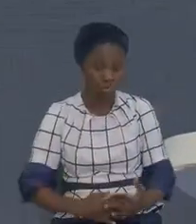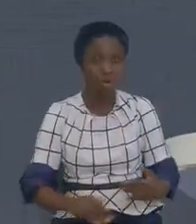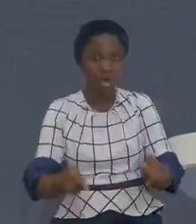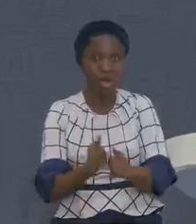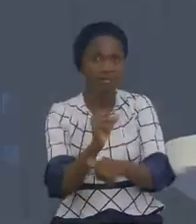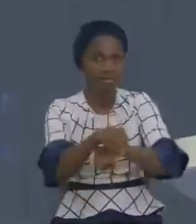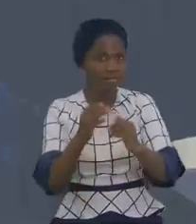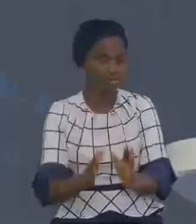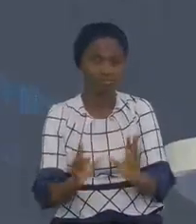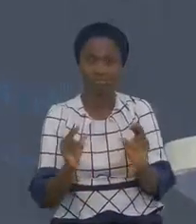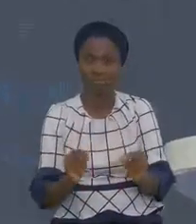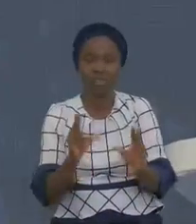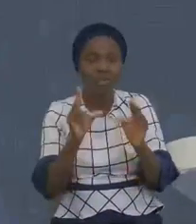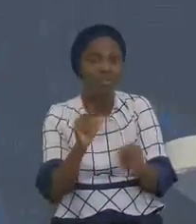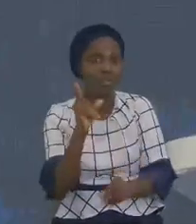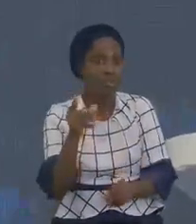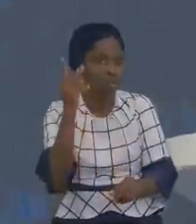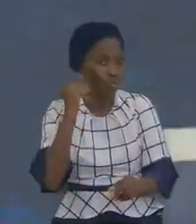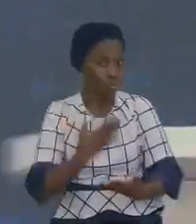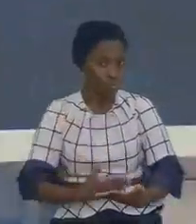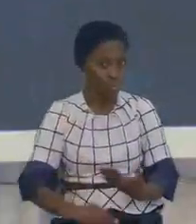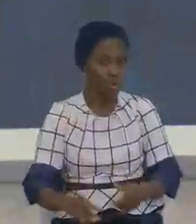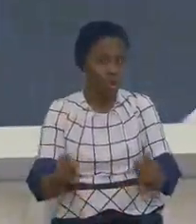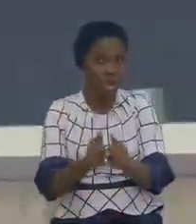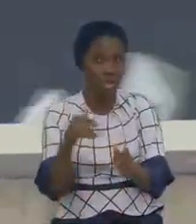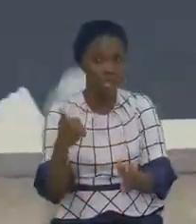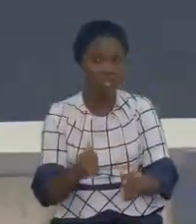Personne ne naît soldat.